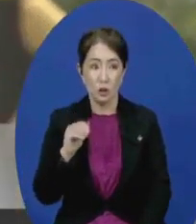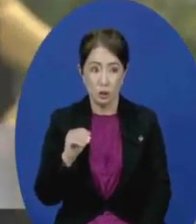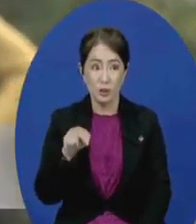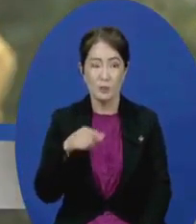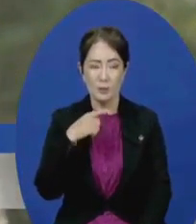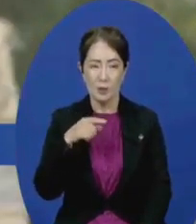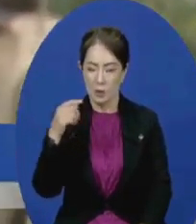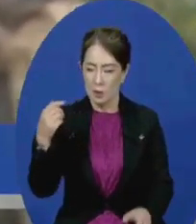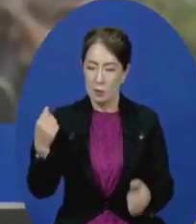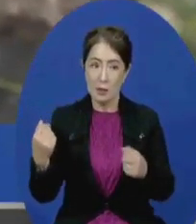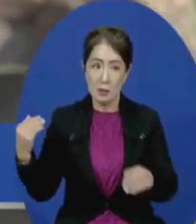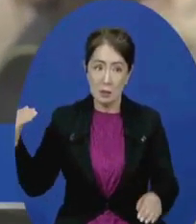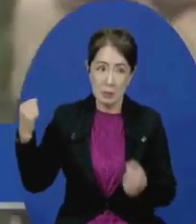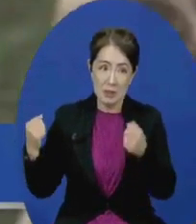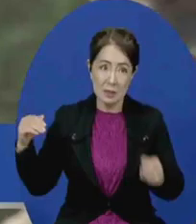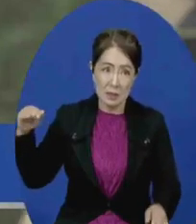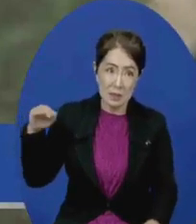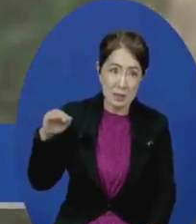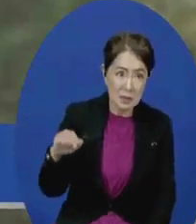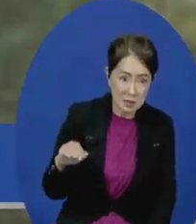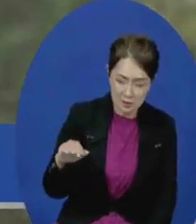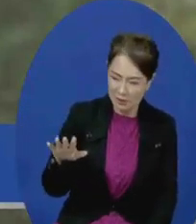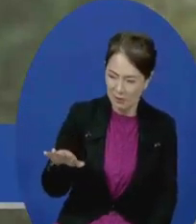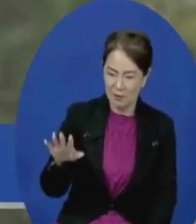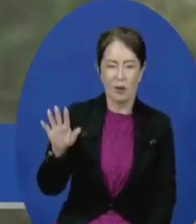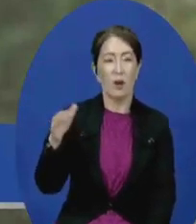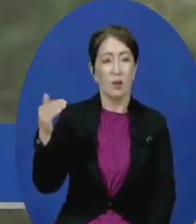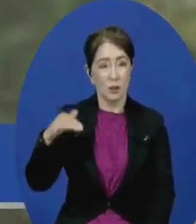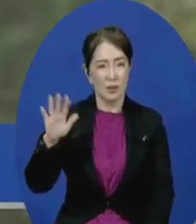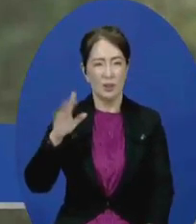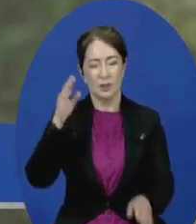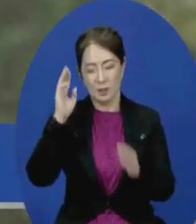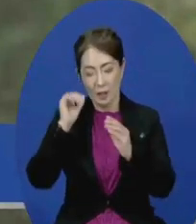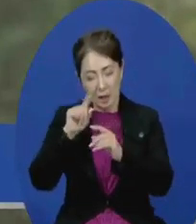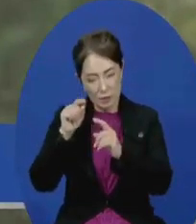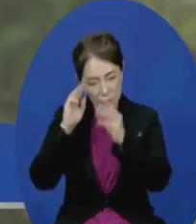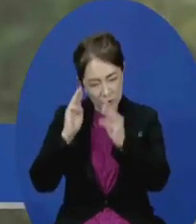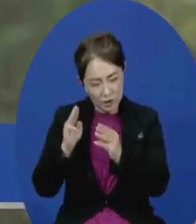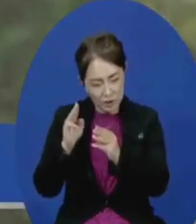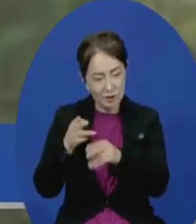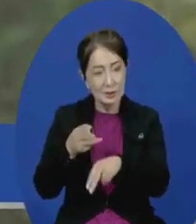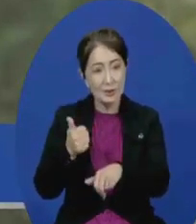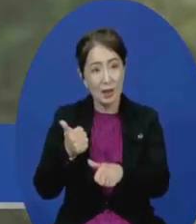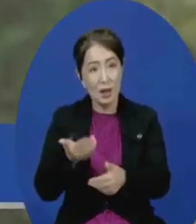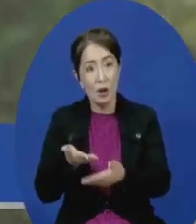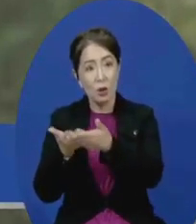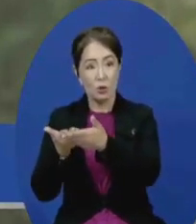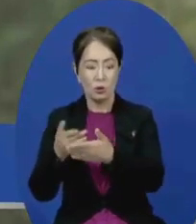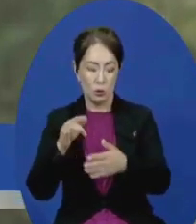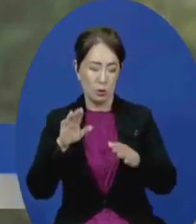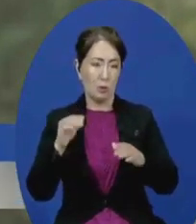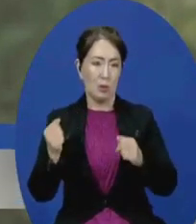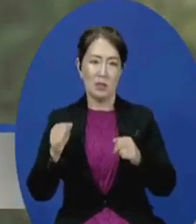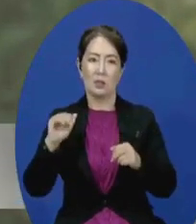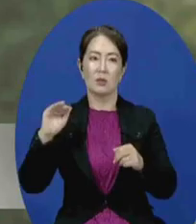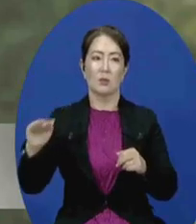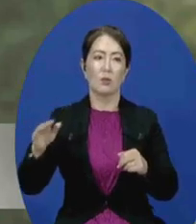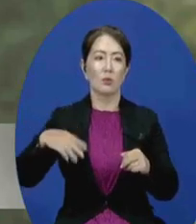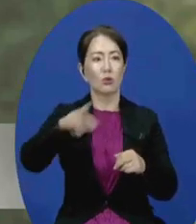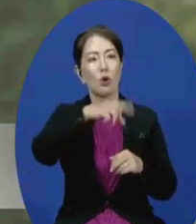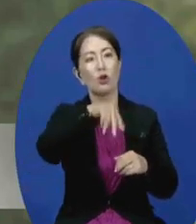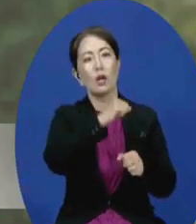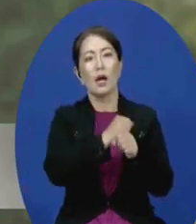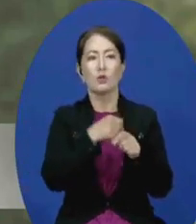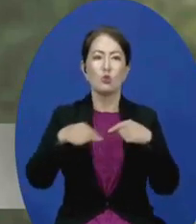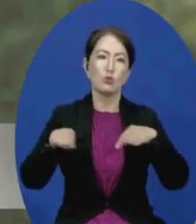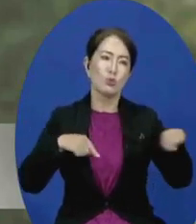эрэлттэй автомашин барьж ирээд байгаа байхгүй. Тэгээ тэр асуудлыг бид шийдчихвэл сайнар шийдчихвэл иргэд энэ дотроо бол ажиллах хөдөлгөлтөө автомашин